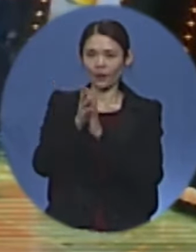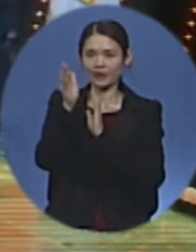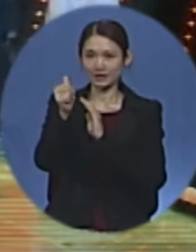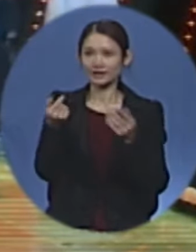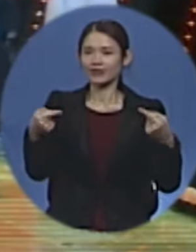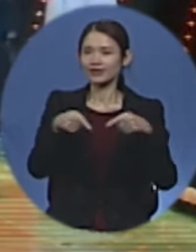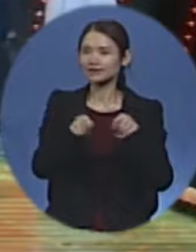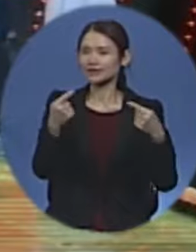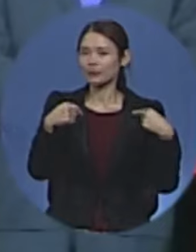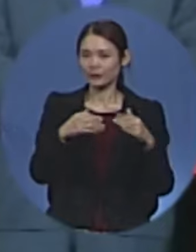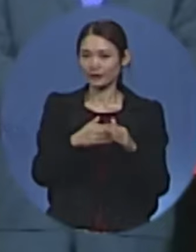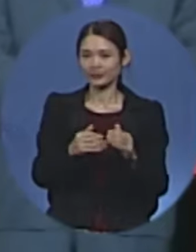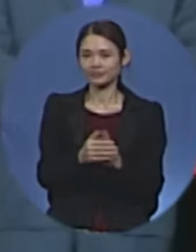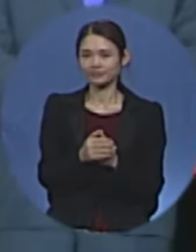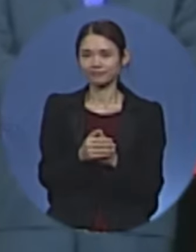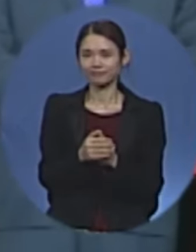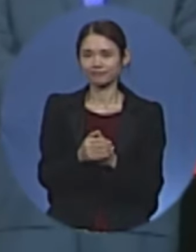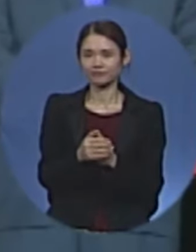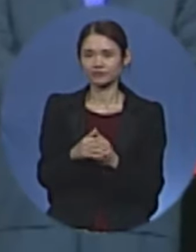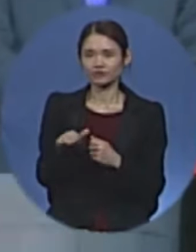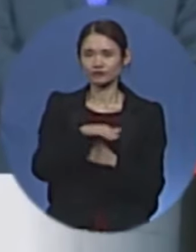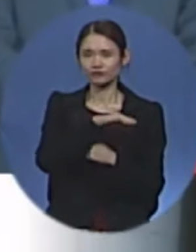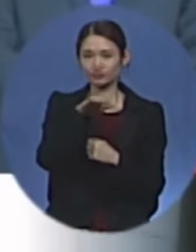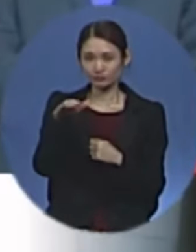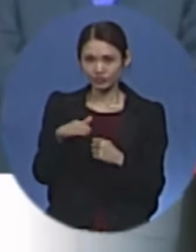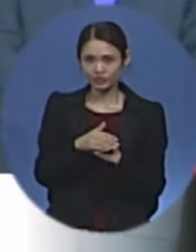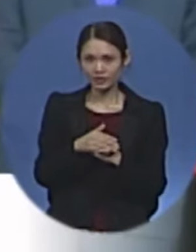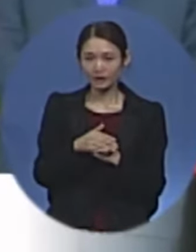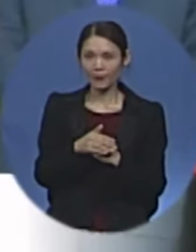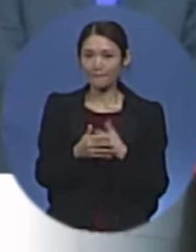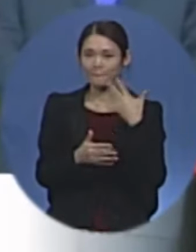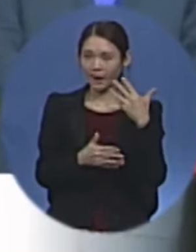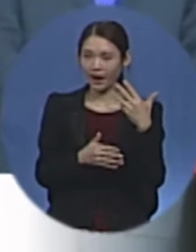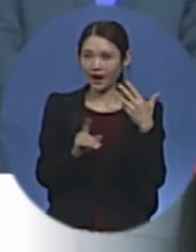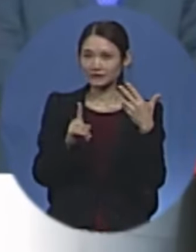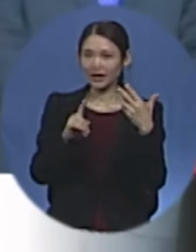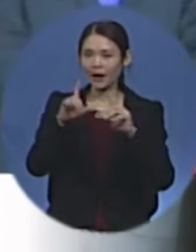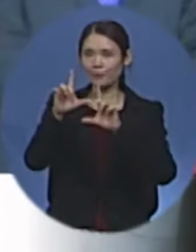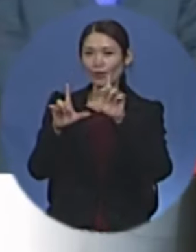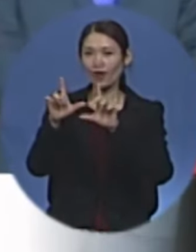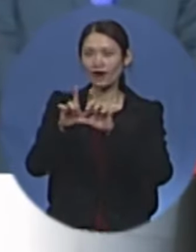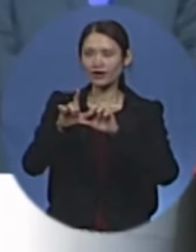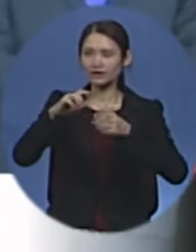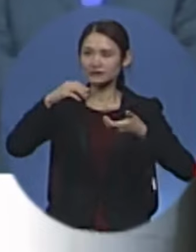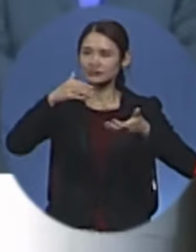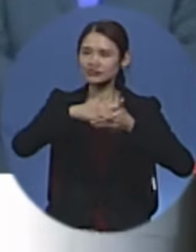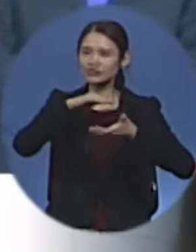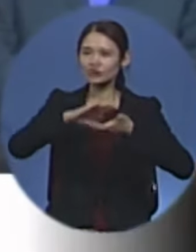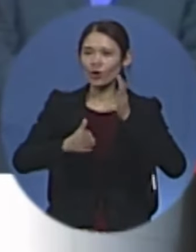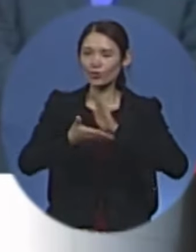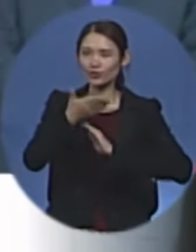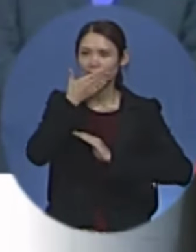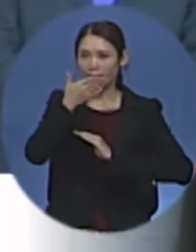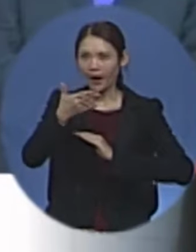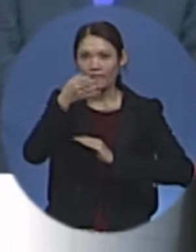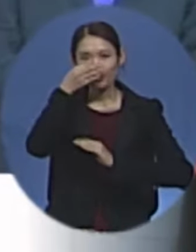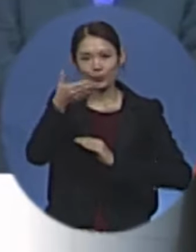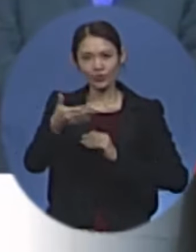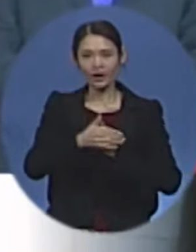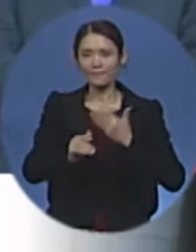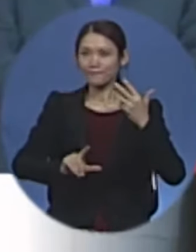참석했습니다. 우리 8자는 그 무한의 가능성을 보여주는 이런 숫자입니다. 8일